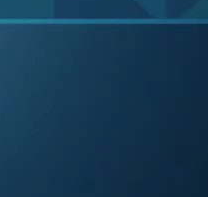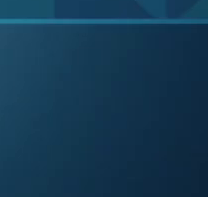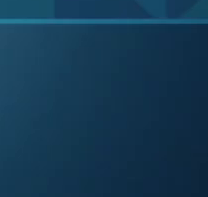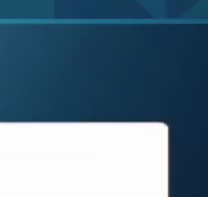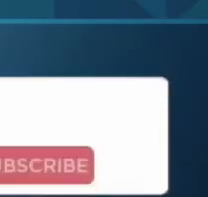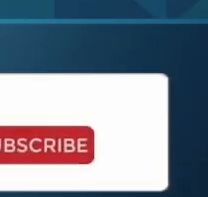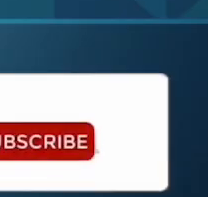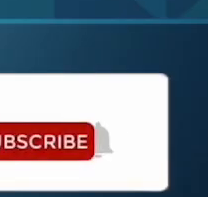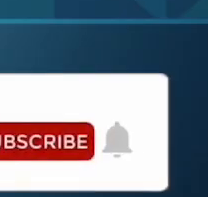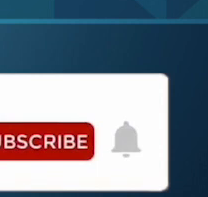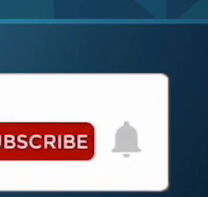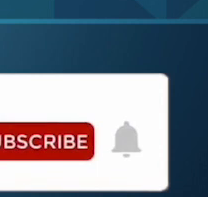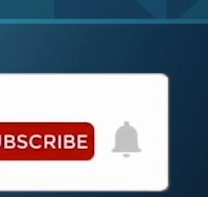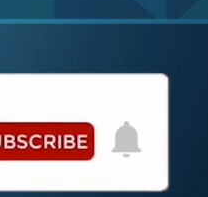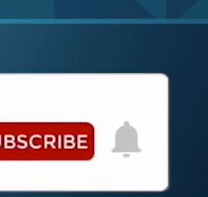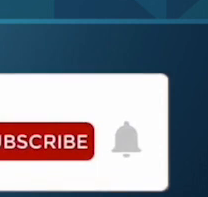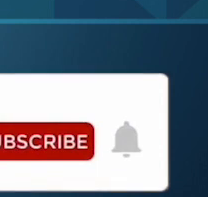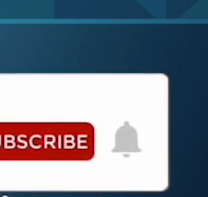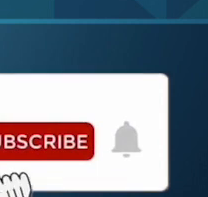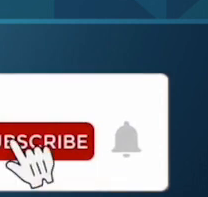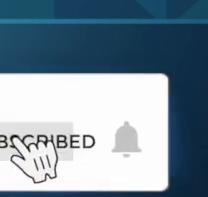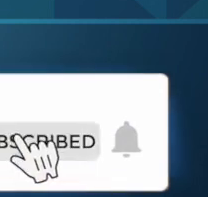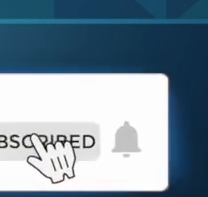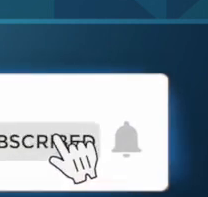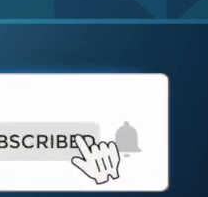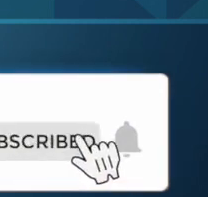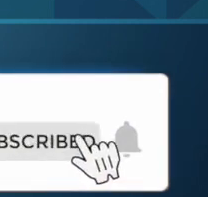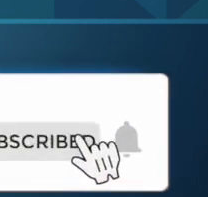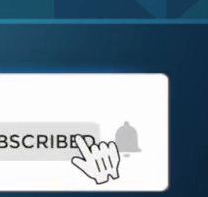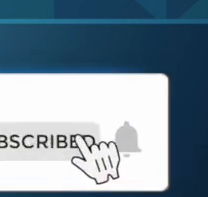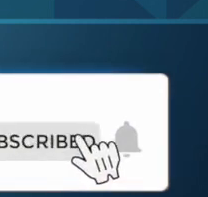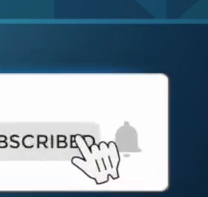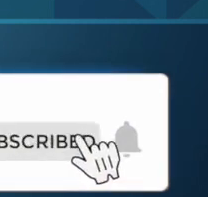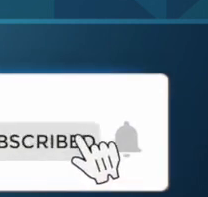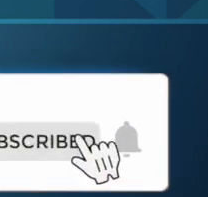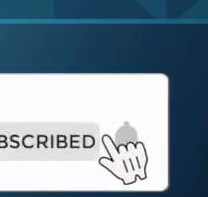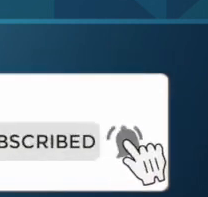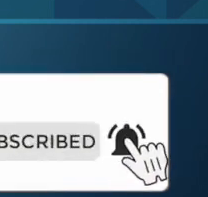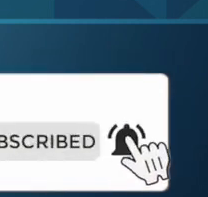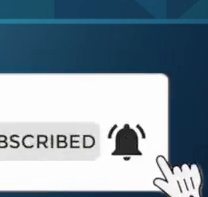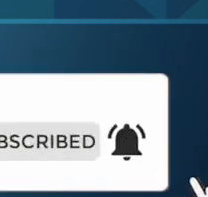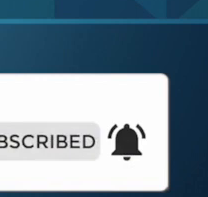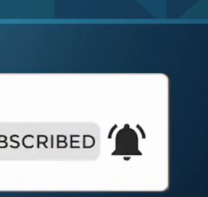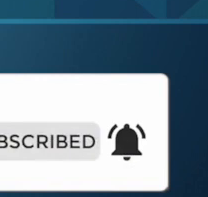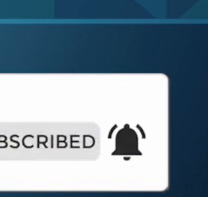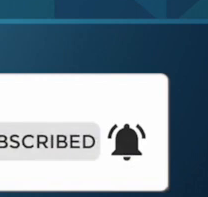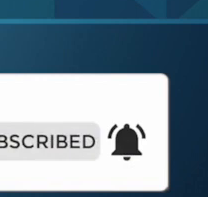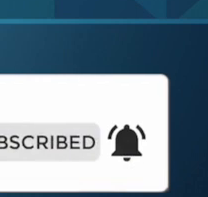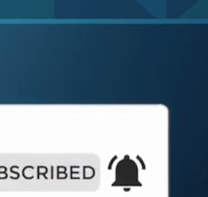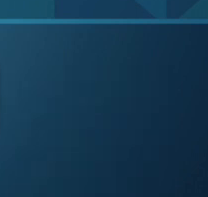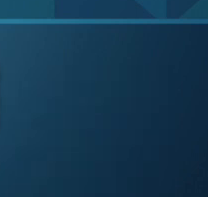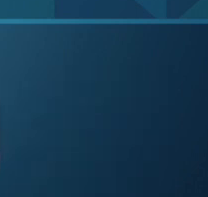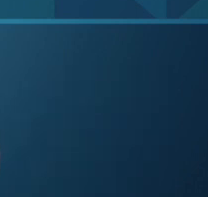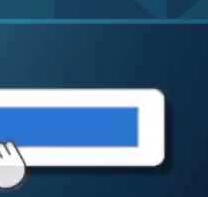informasaun faktuais no atuais, keta haluha inscreva iha kanal RTTeli, hanehang butão